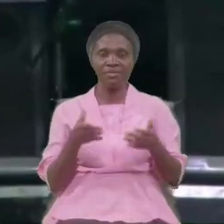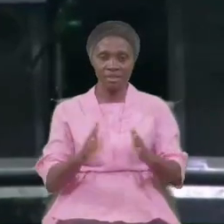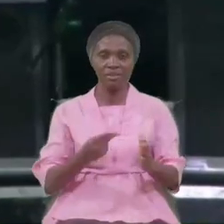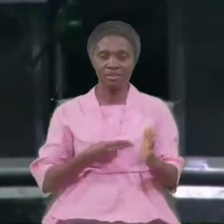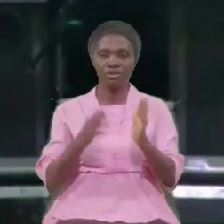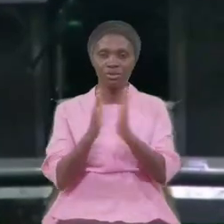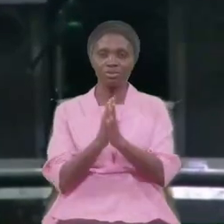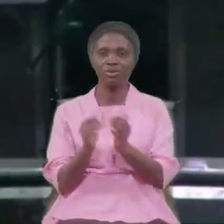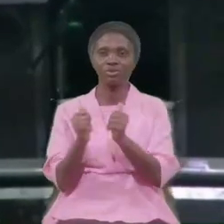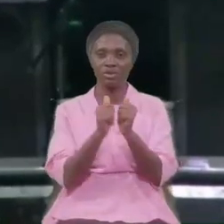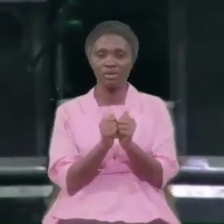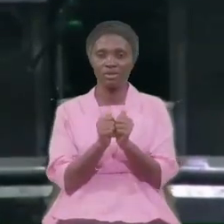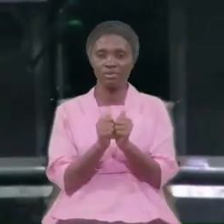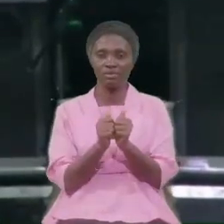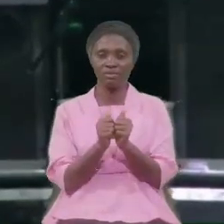Prions ensemble.